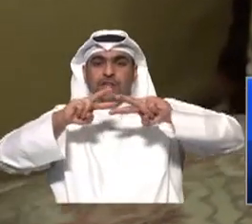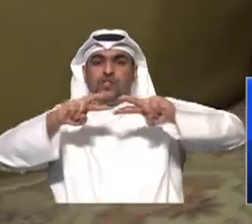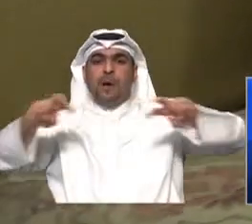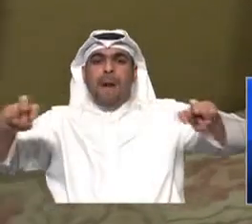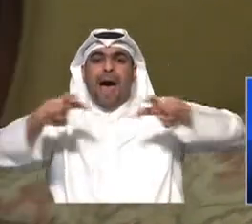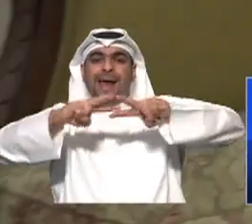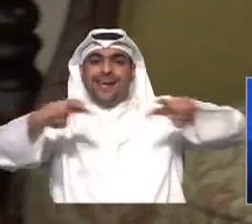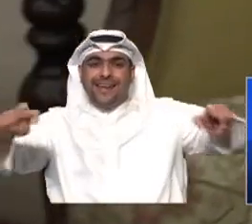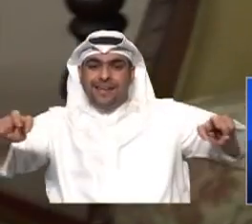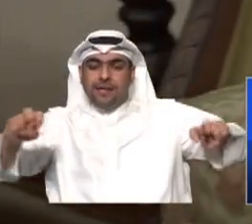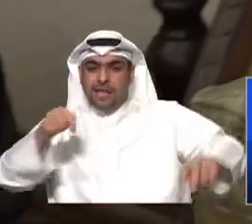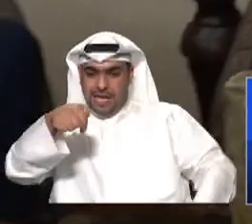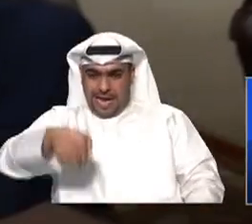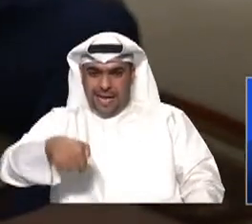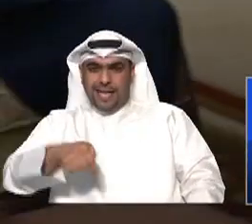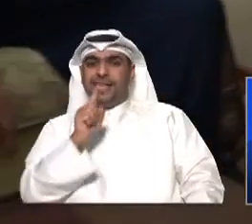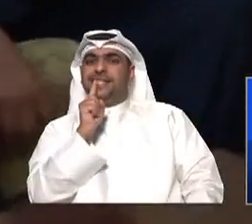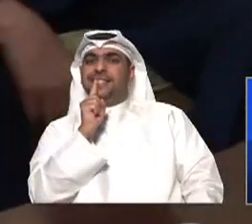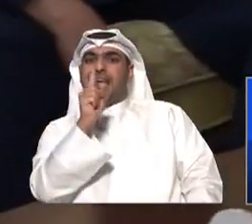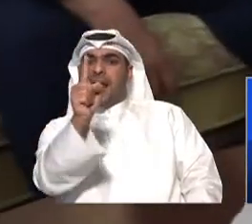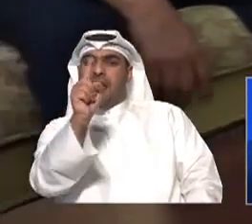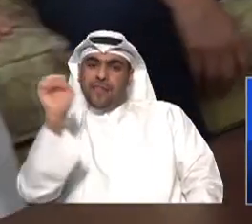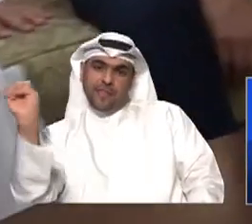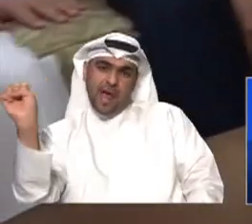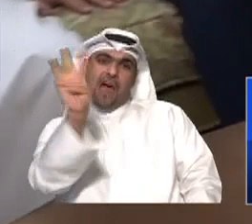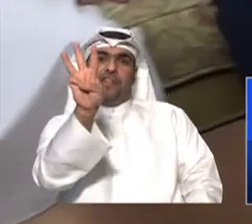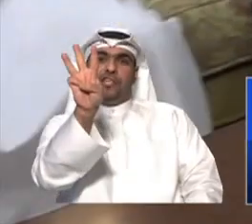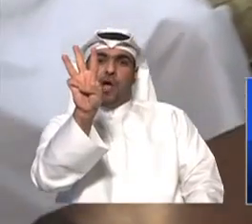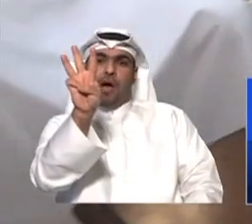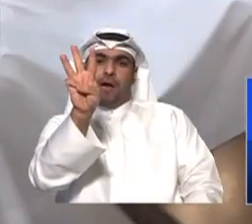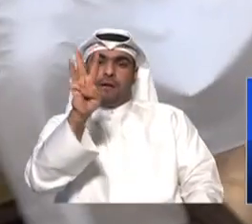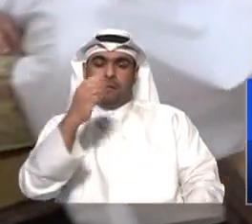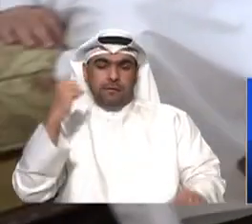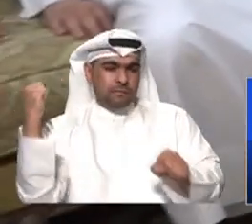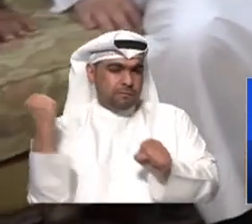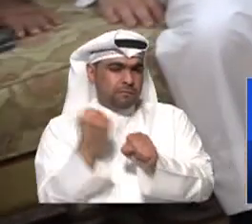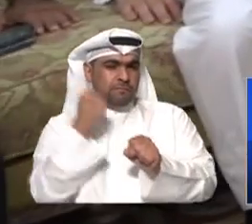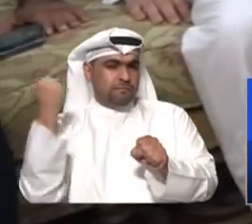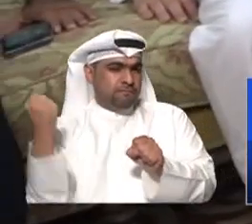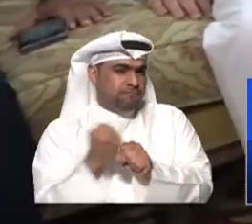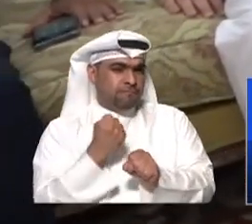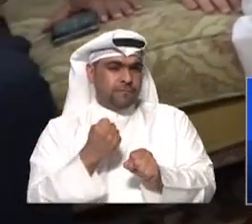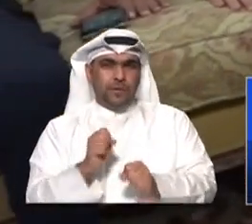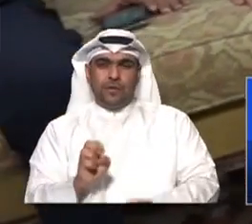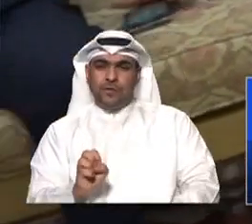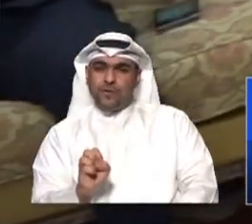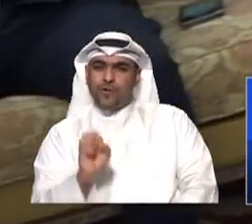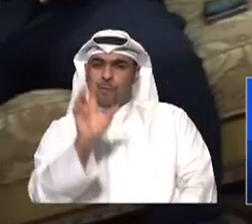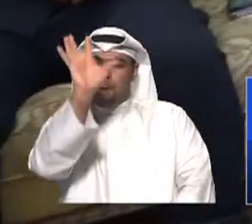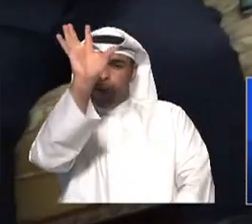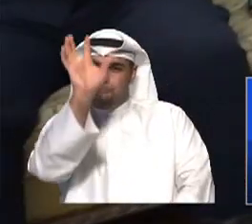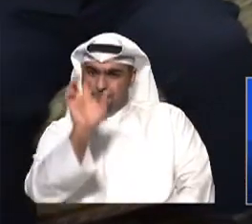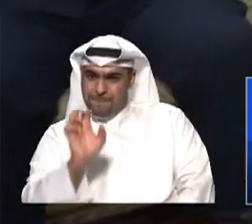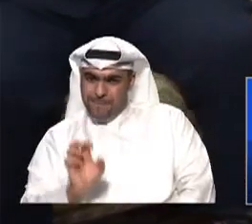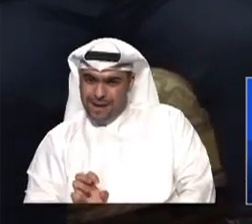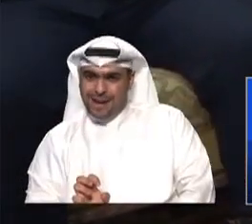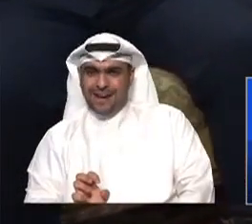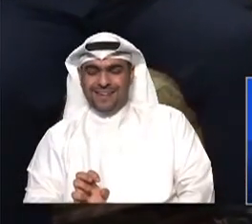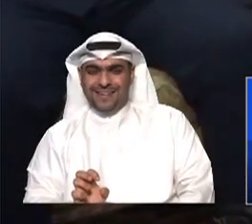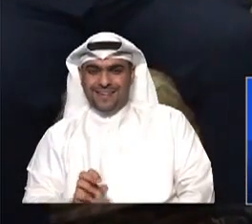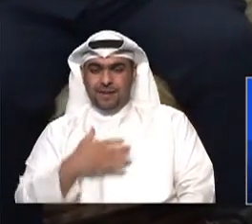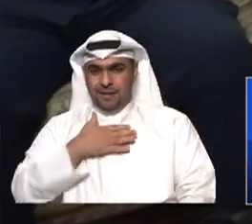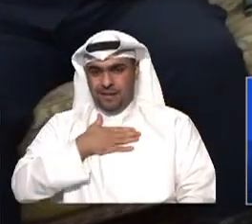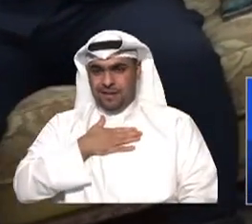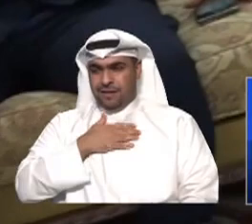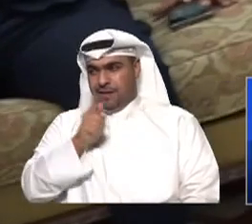الان وانتم هذا دوامكم، فقلت لسموه الله يحفظه، قلت له من اجل البلد طال عمرك لا تحاتي ولا ولا